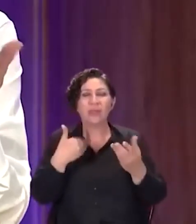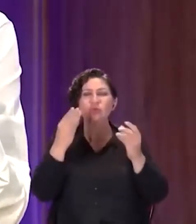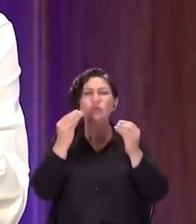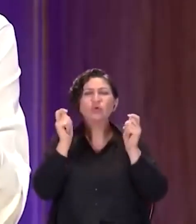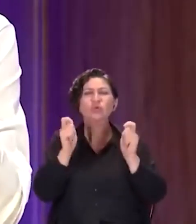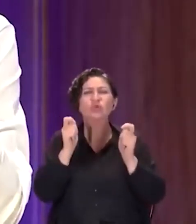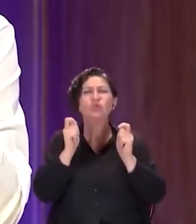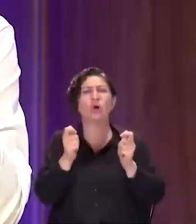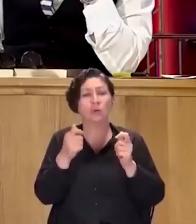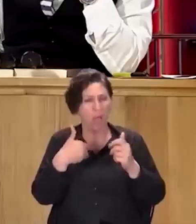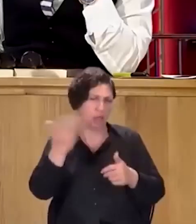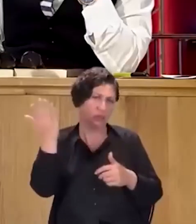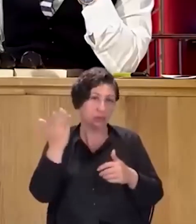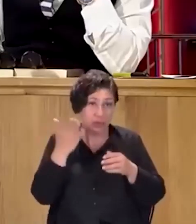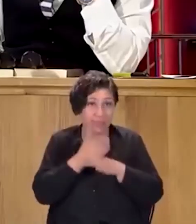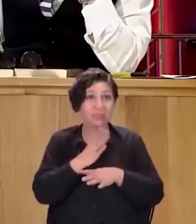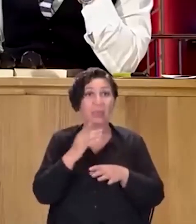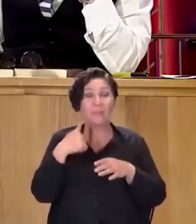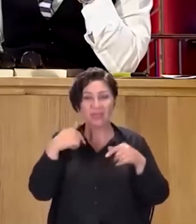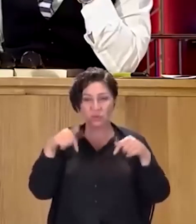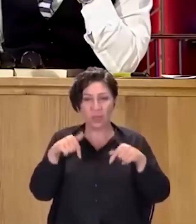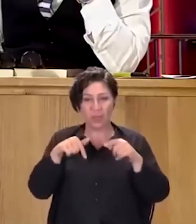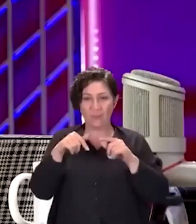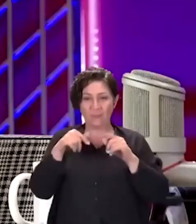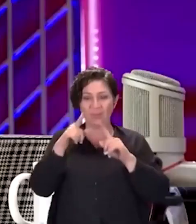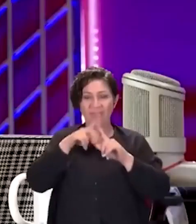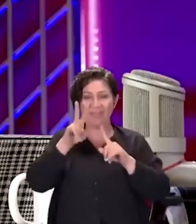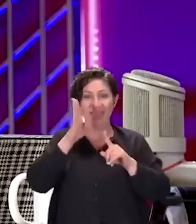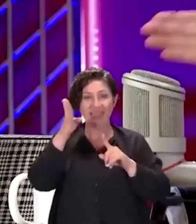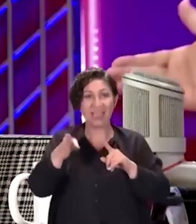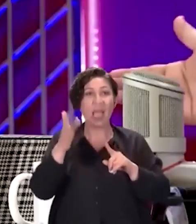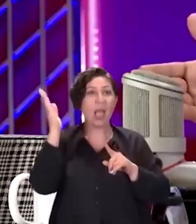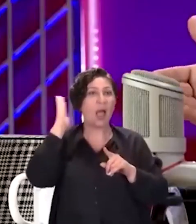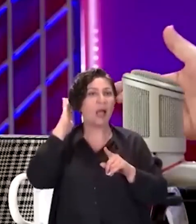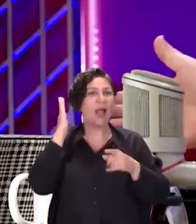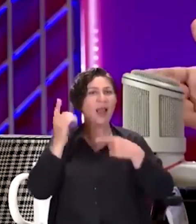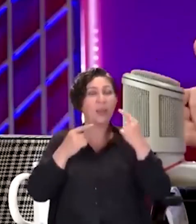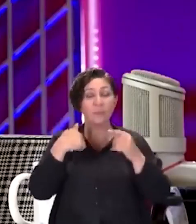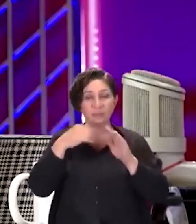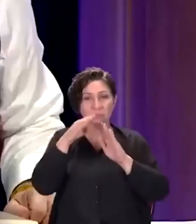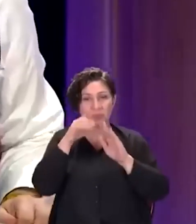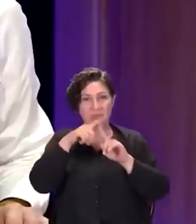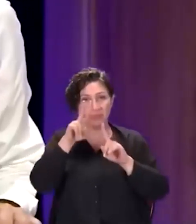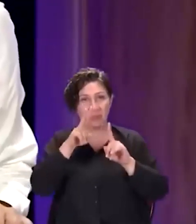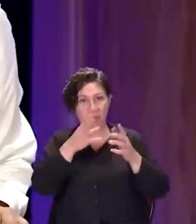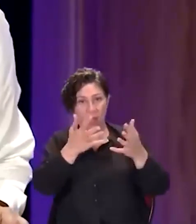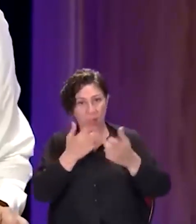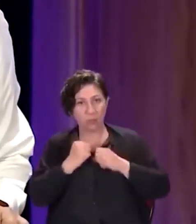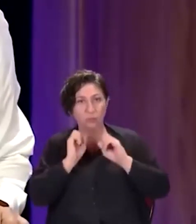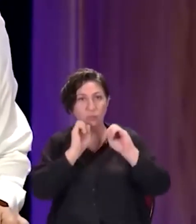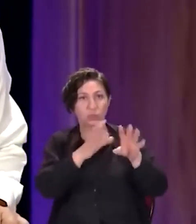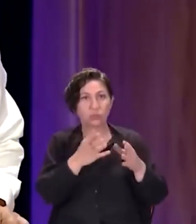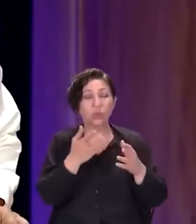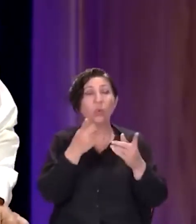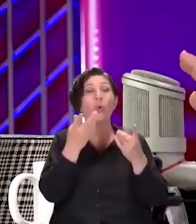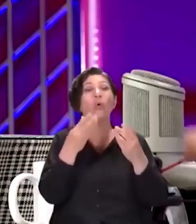zor şartlarda. Hadi canım. Tabii tabii. Ben şimdi genelde programlara çıktığım zaman hep ama arkamdan yazılar... programa çıkarken aldırıp gönderiyorduk